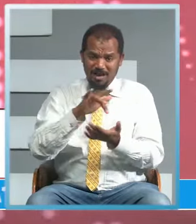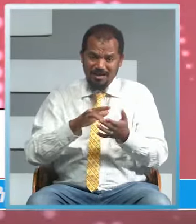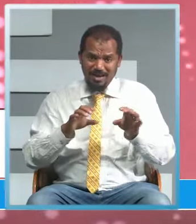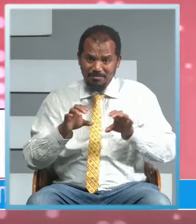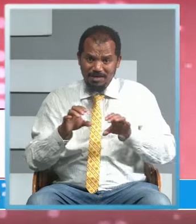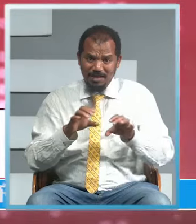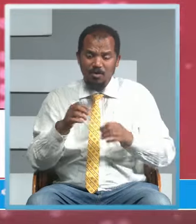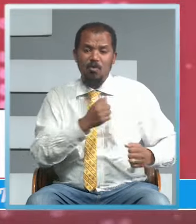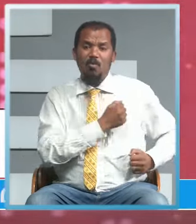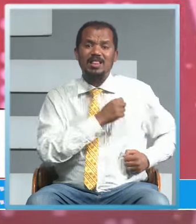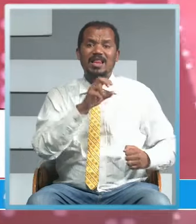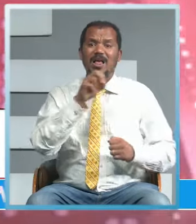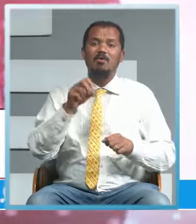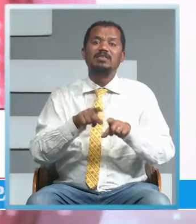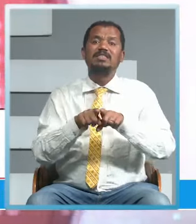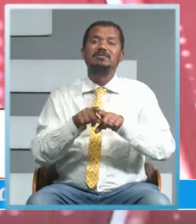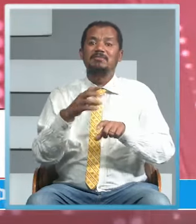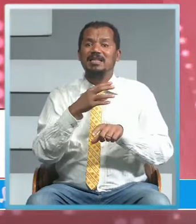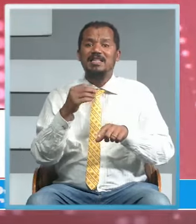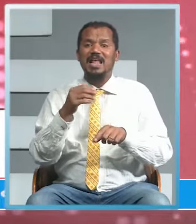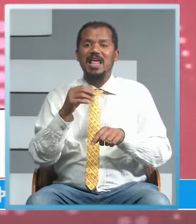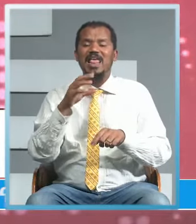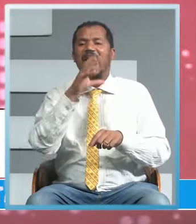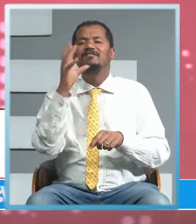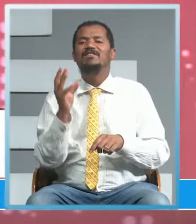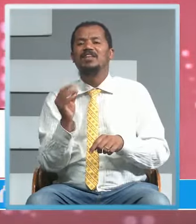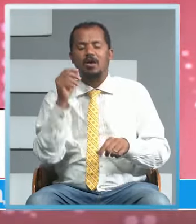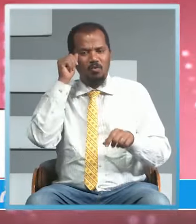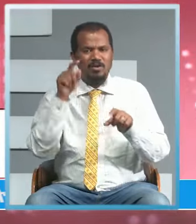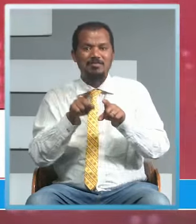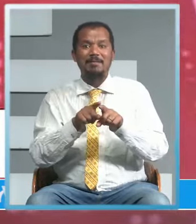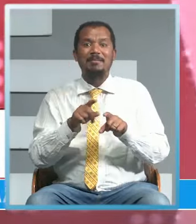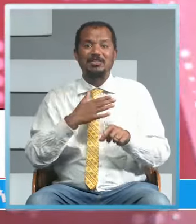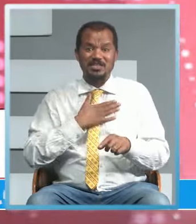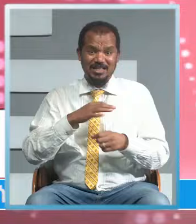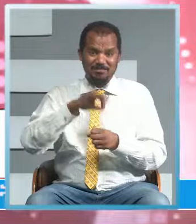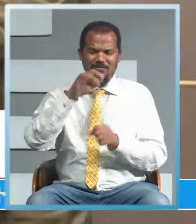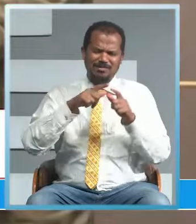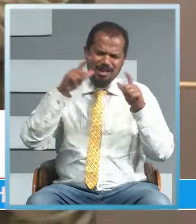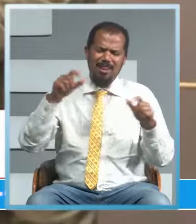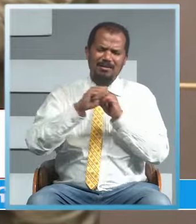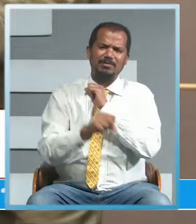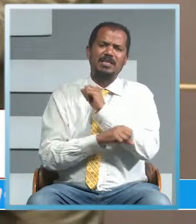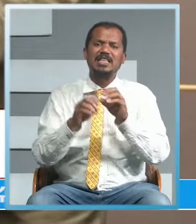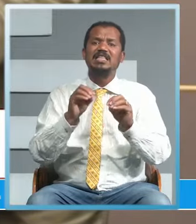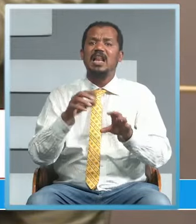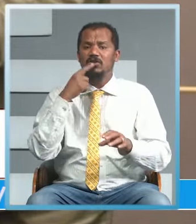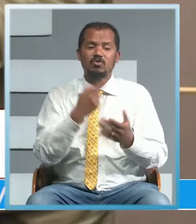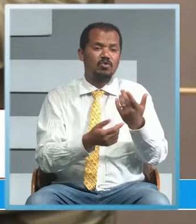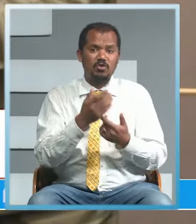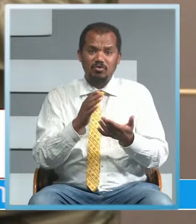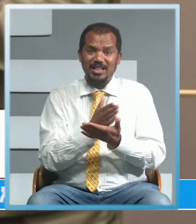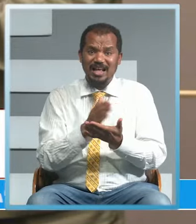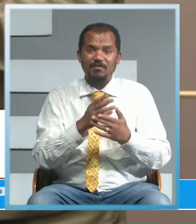መካከል ለሚደረገው ወታደራዊ ስምምነትና የአፍሪካዊ ወንድማማችነት መንፈስ ታላቅ መሰረት ይጥላል ሲሉ